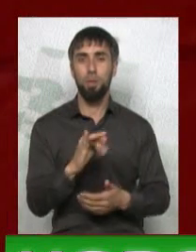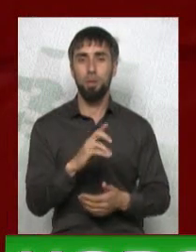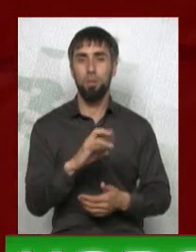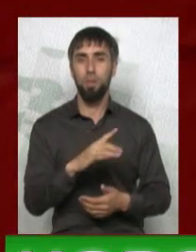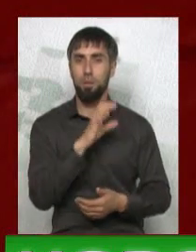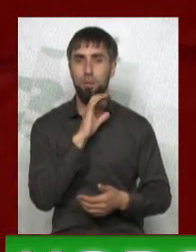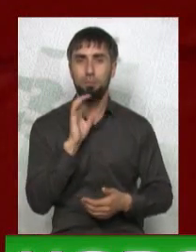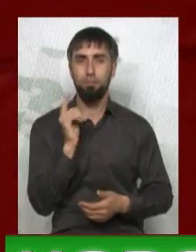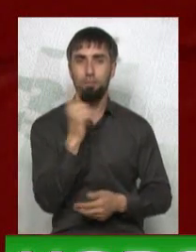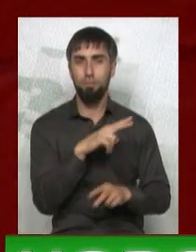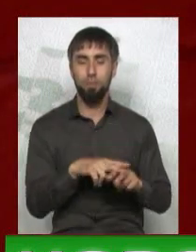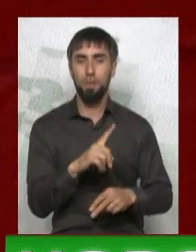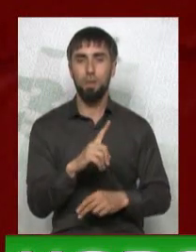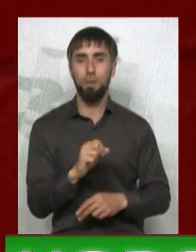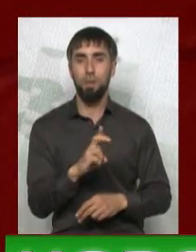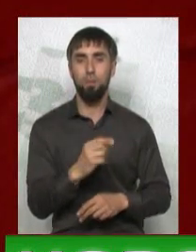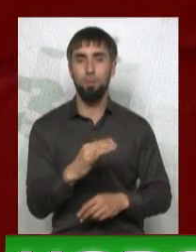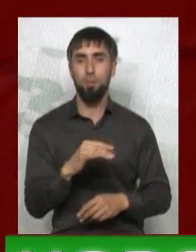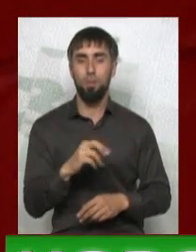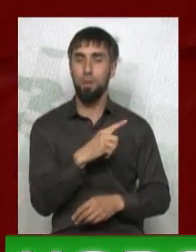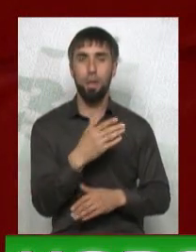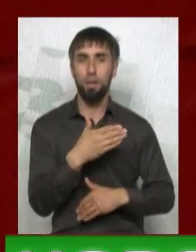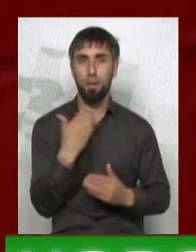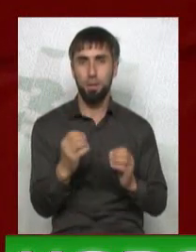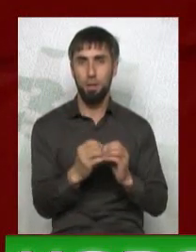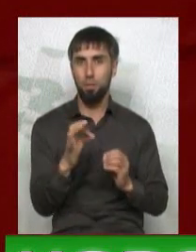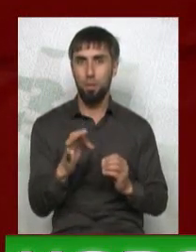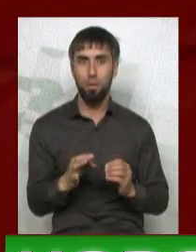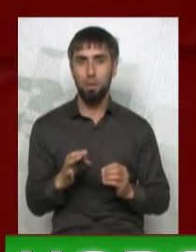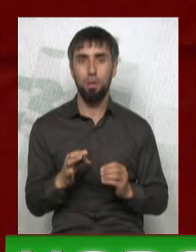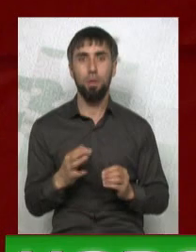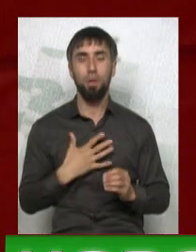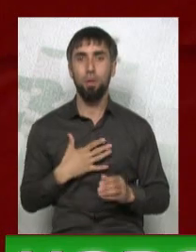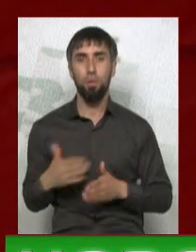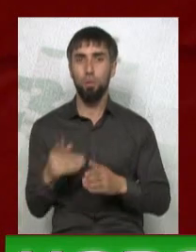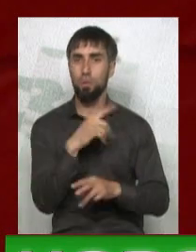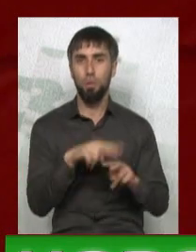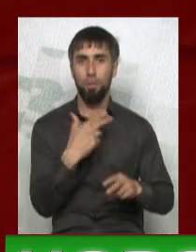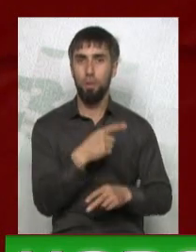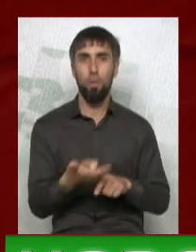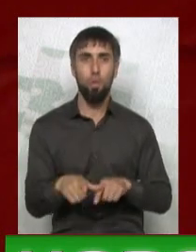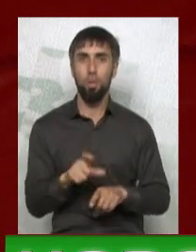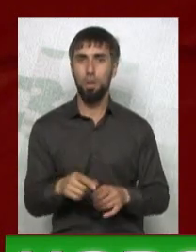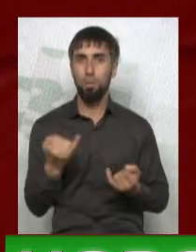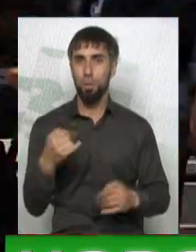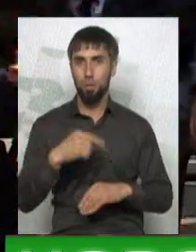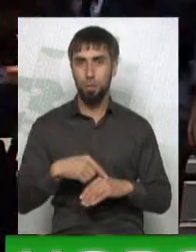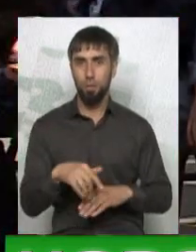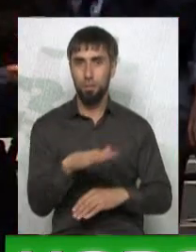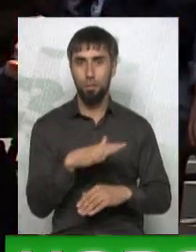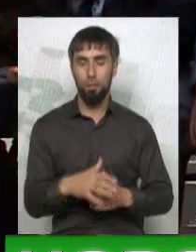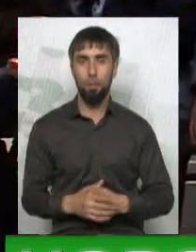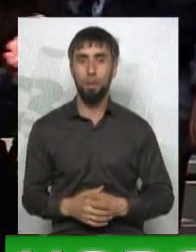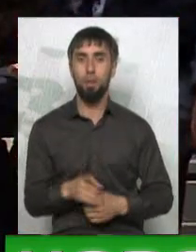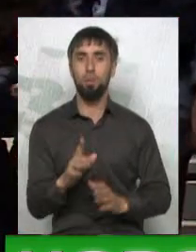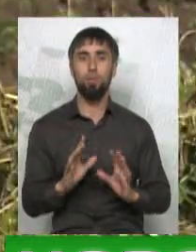Забайкалье, цена. Я вам скажу, там нету 10% наших дорог. 10% нету. Это